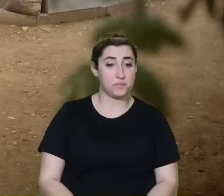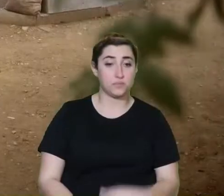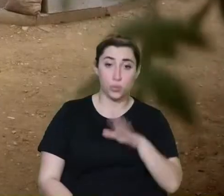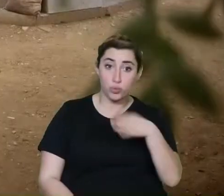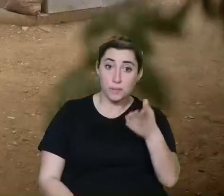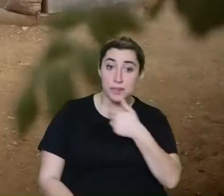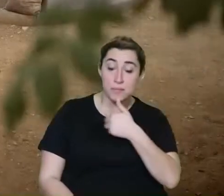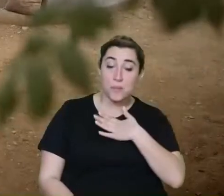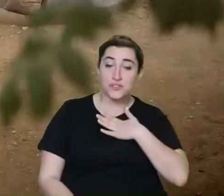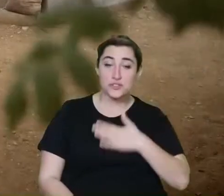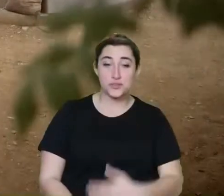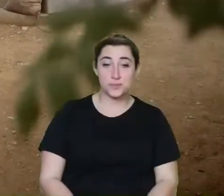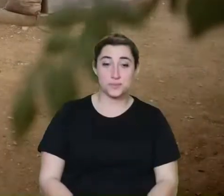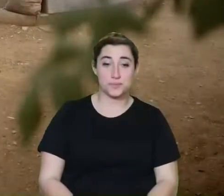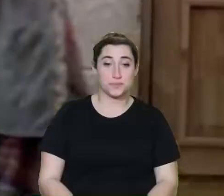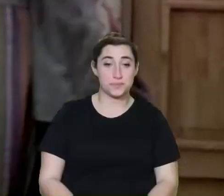Burada mıydınız babacığım?